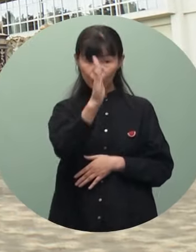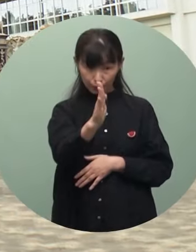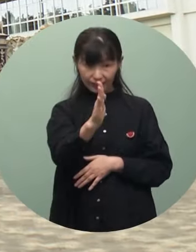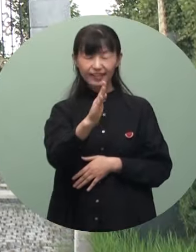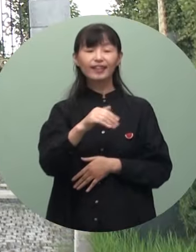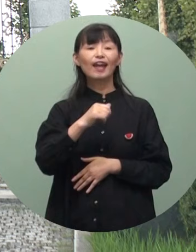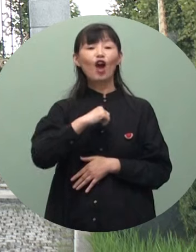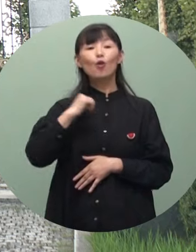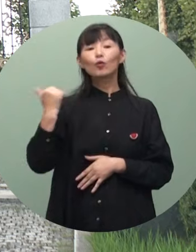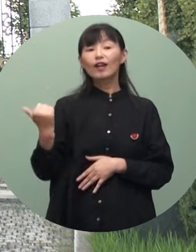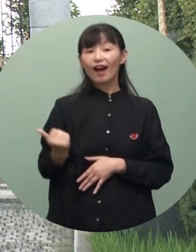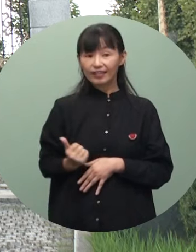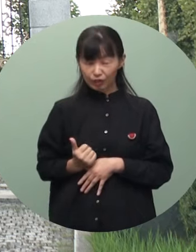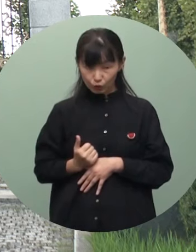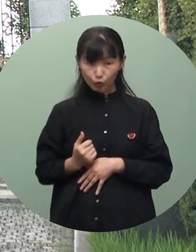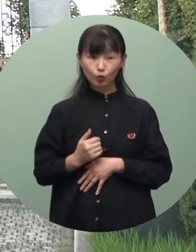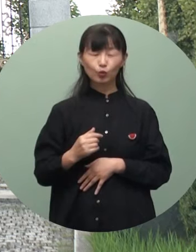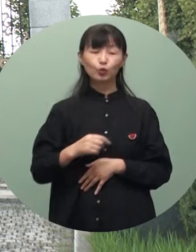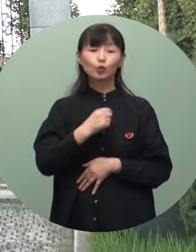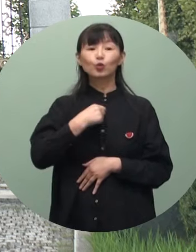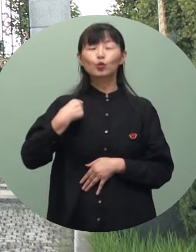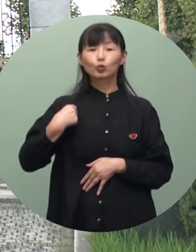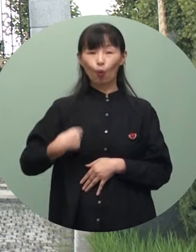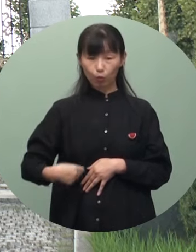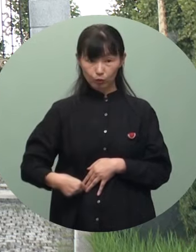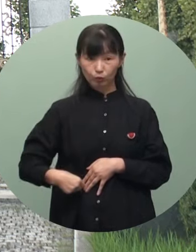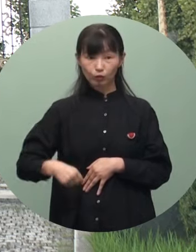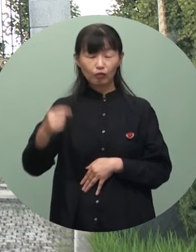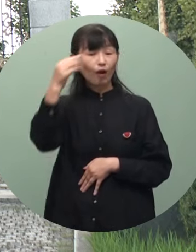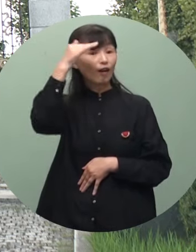ラジルのポルトアレグレ市、ベ